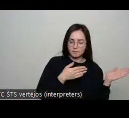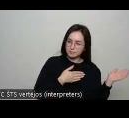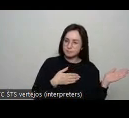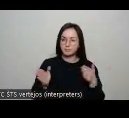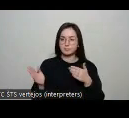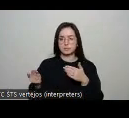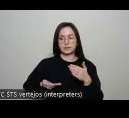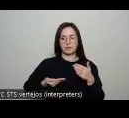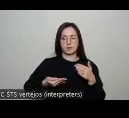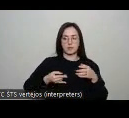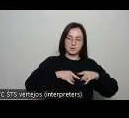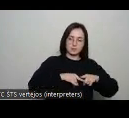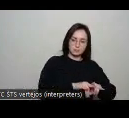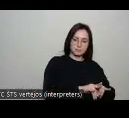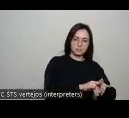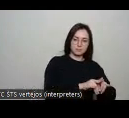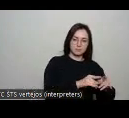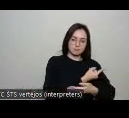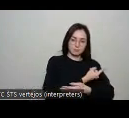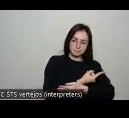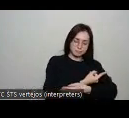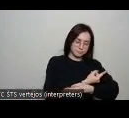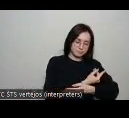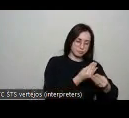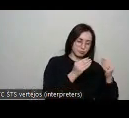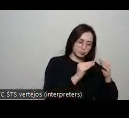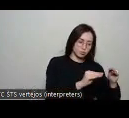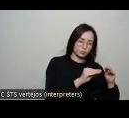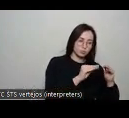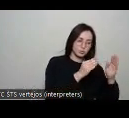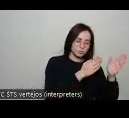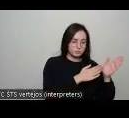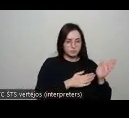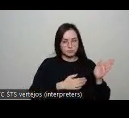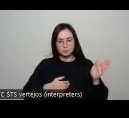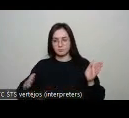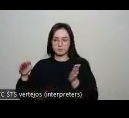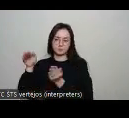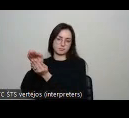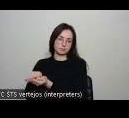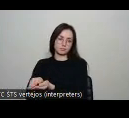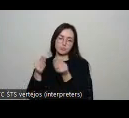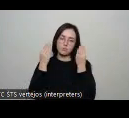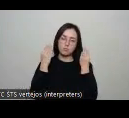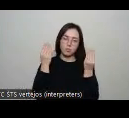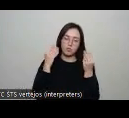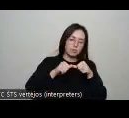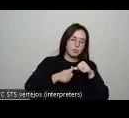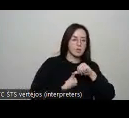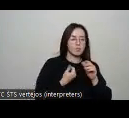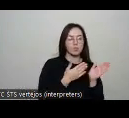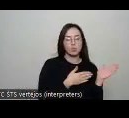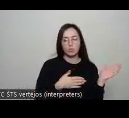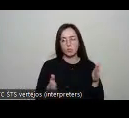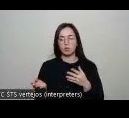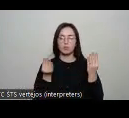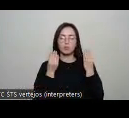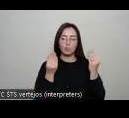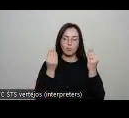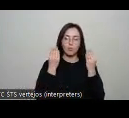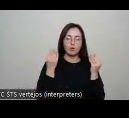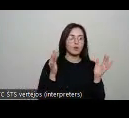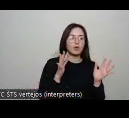lopšio ir tikrai niekada nesustojama mokytis. Visada yra galimybė sužinoti, išmokti ką